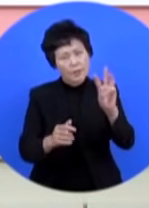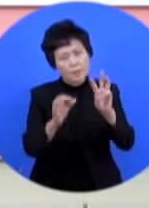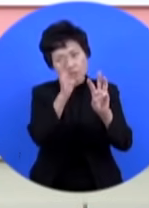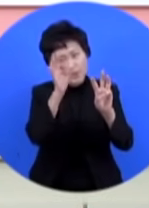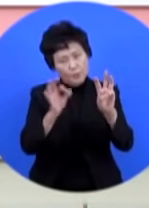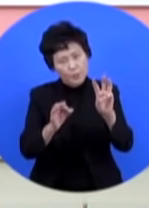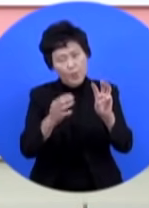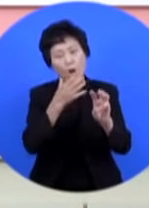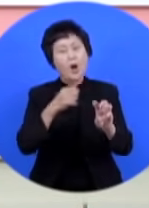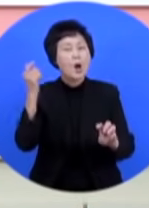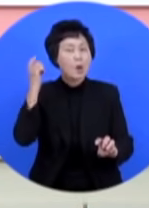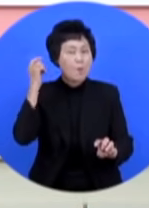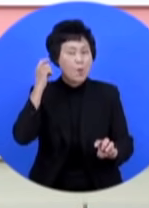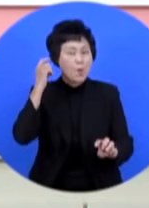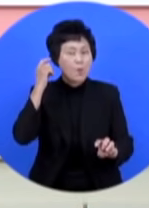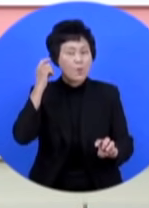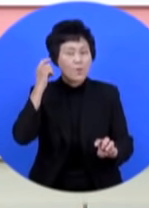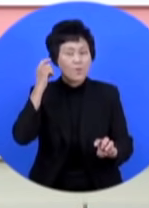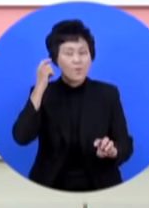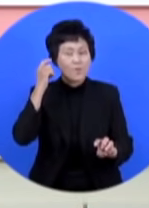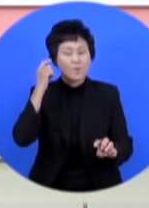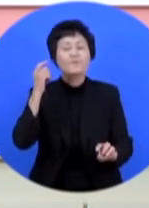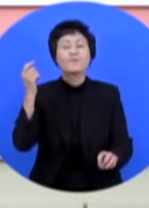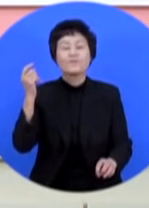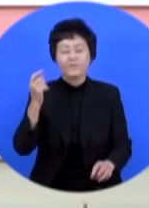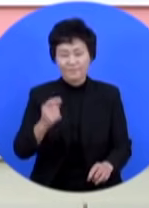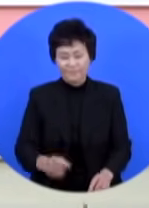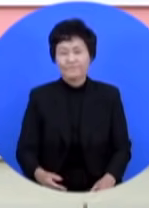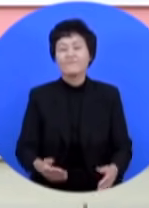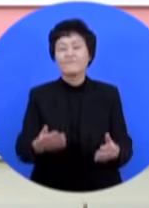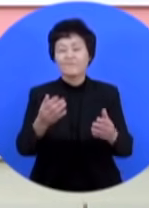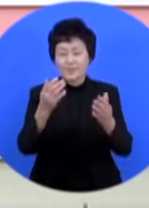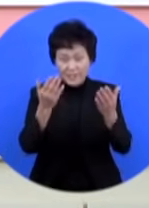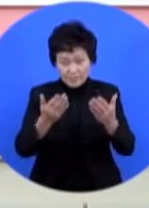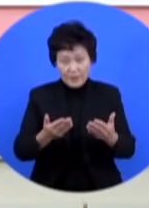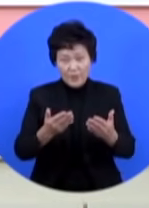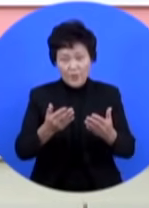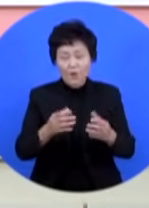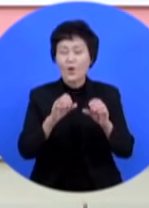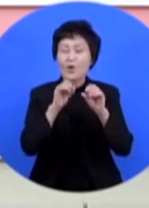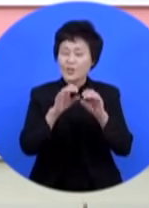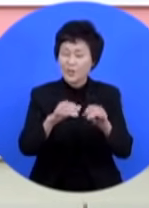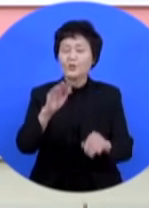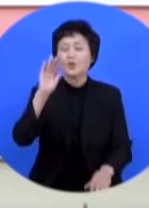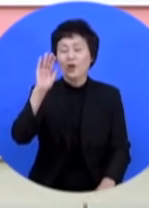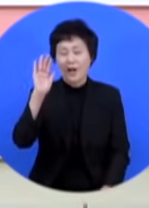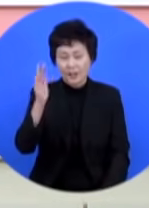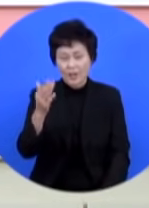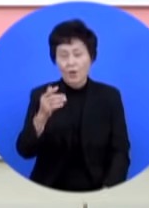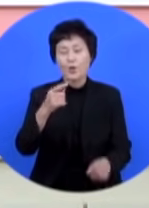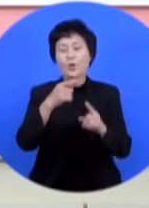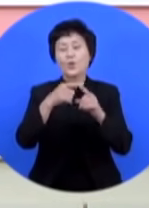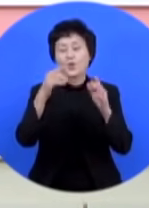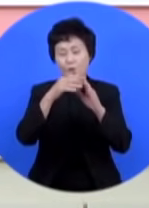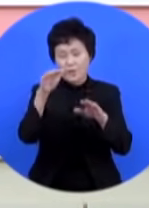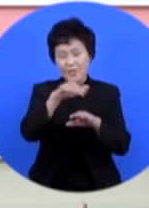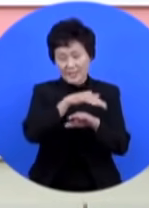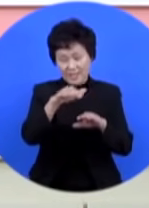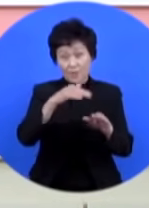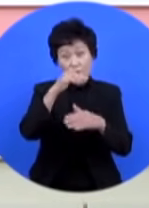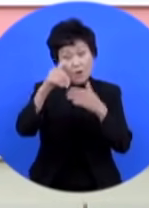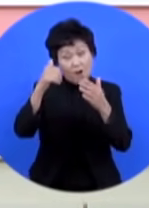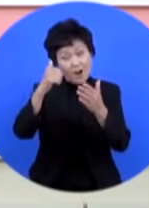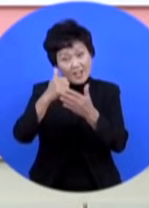놀라운 역사가 현재 네. 일어나고 있고요. 그 외에도 뭐 비다유 쪽이라든지 원주민들이 지금 하나님께로